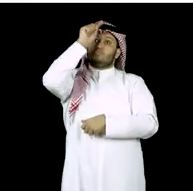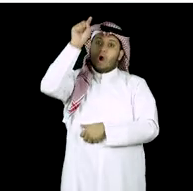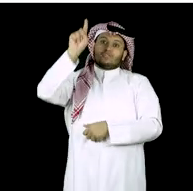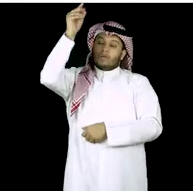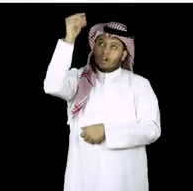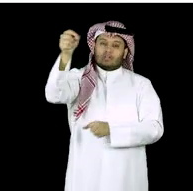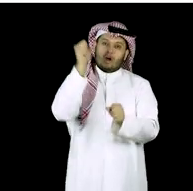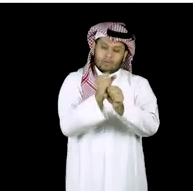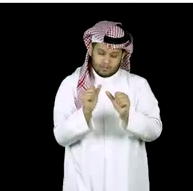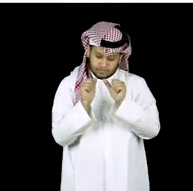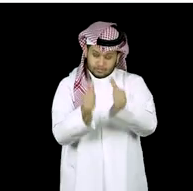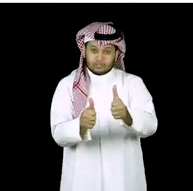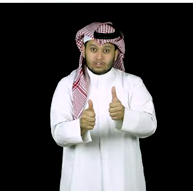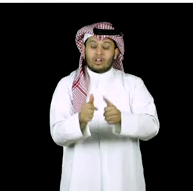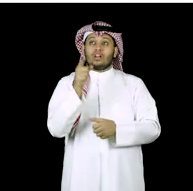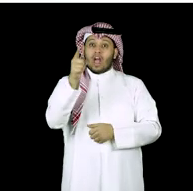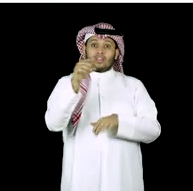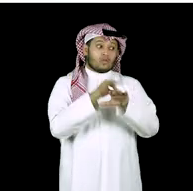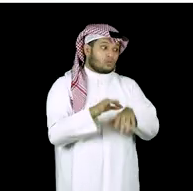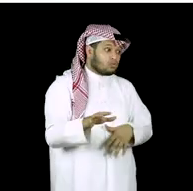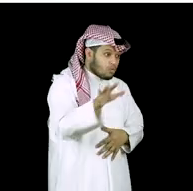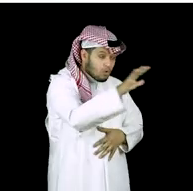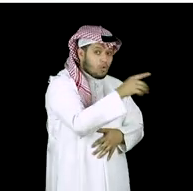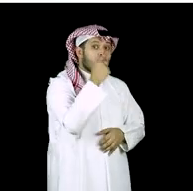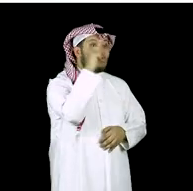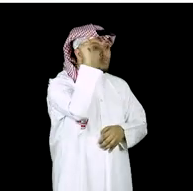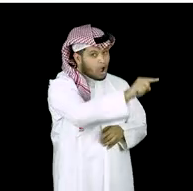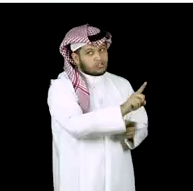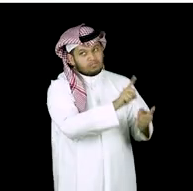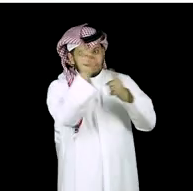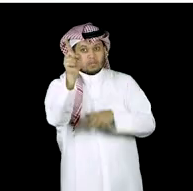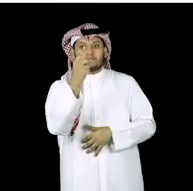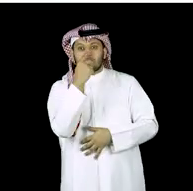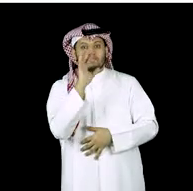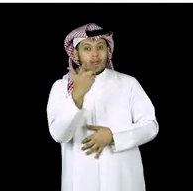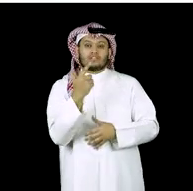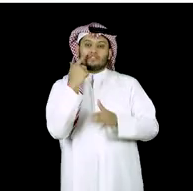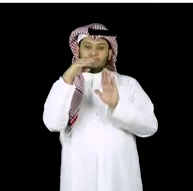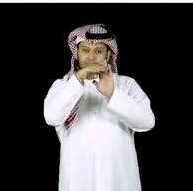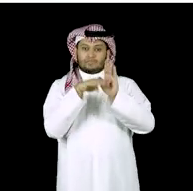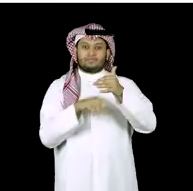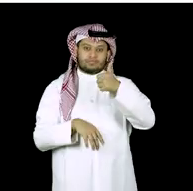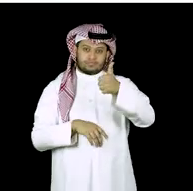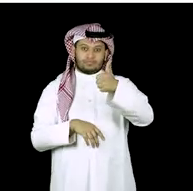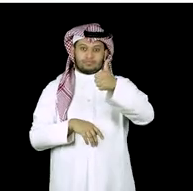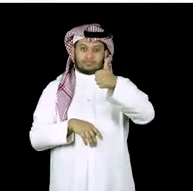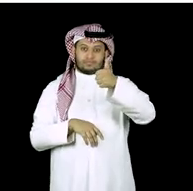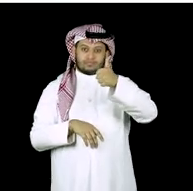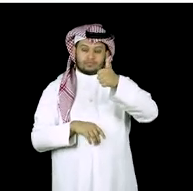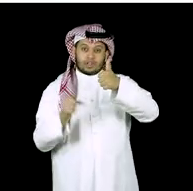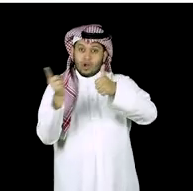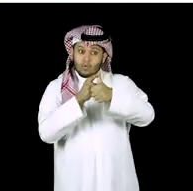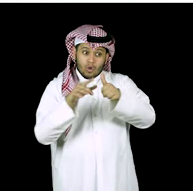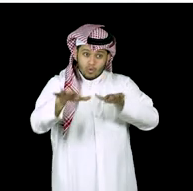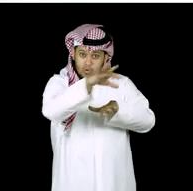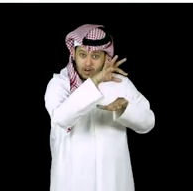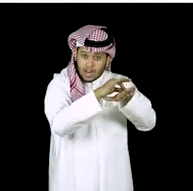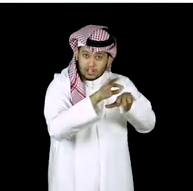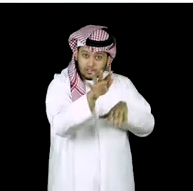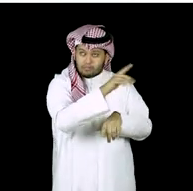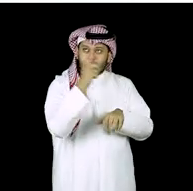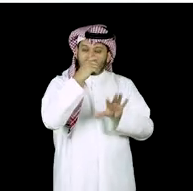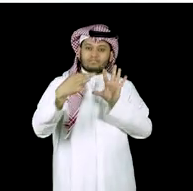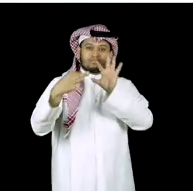عليه، ووجب له على الأمة حقوق من أهمها ما يأتي: أولا، وجوب عقد